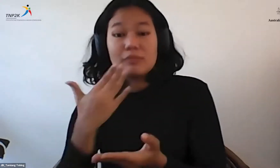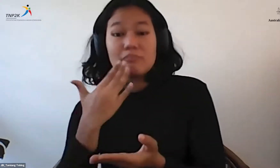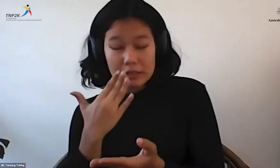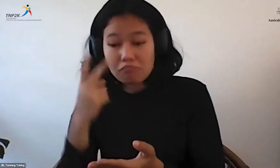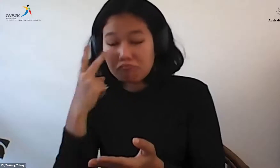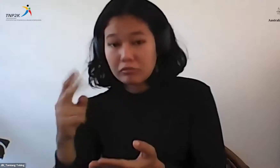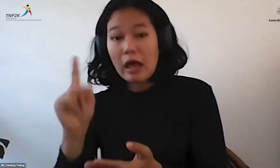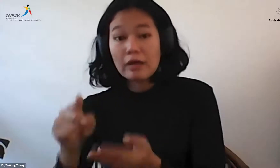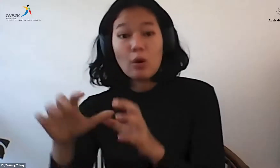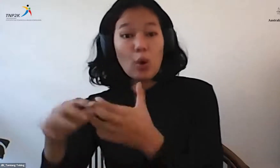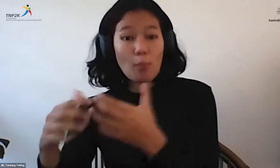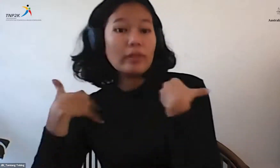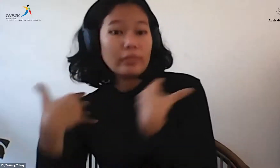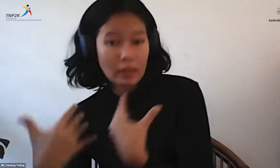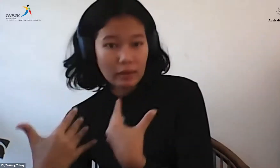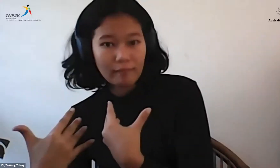ya,